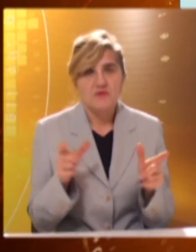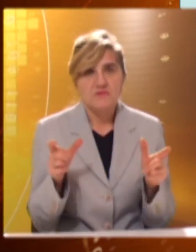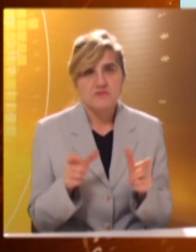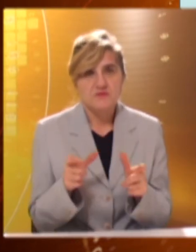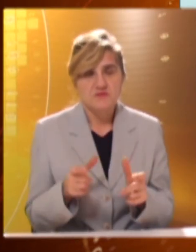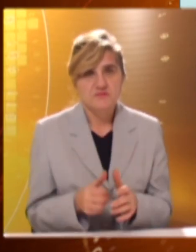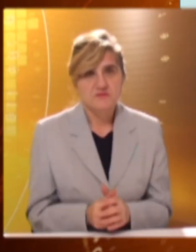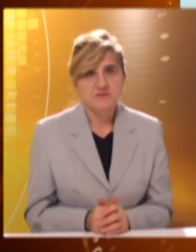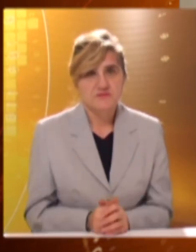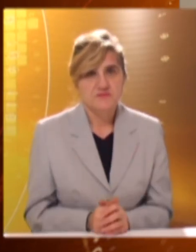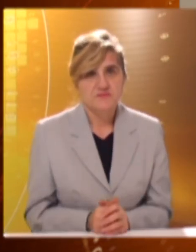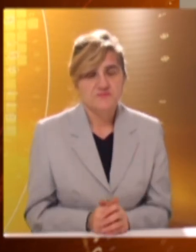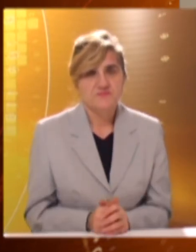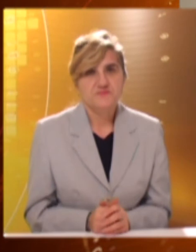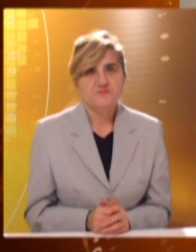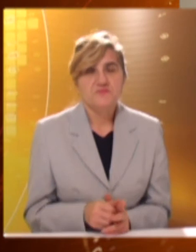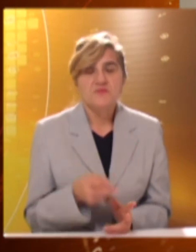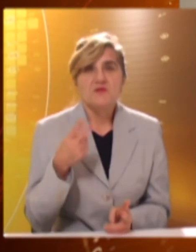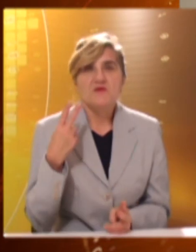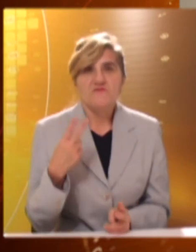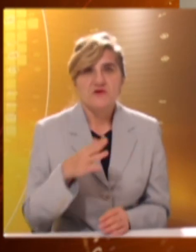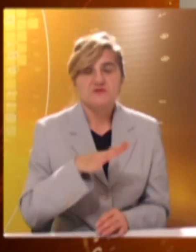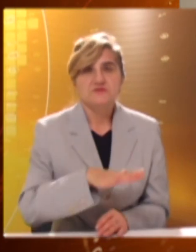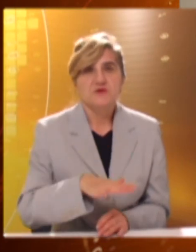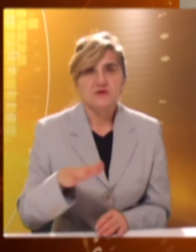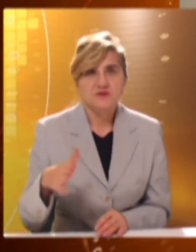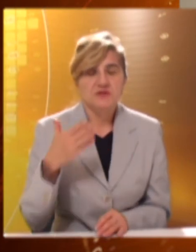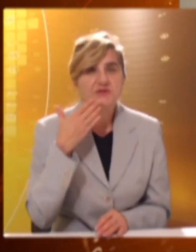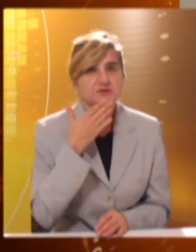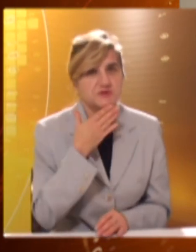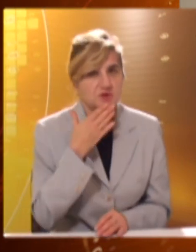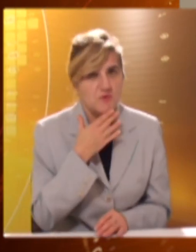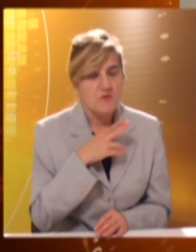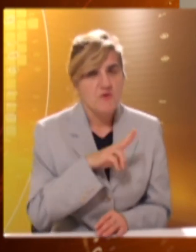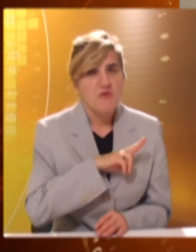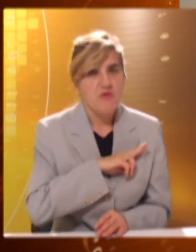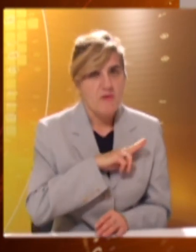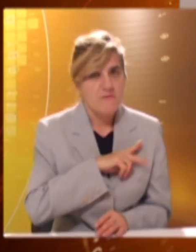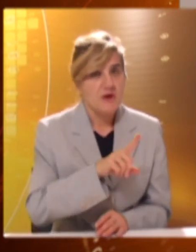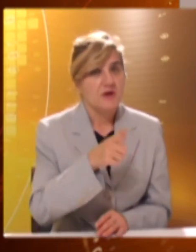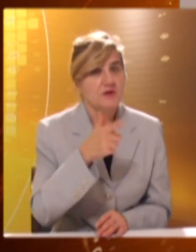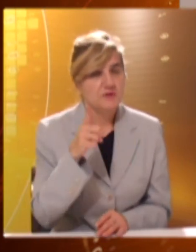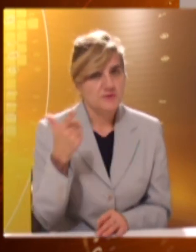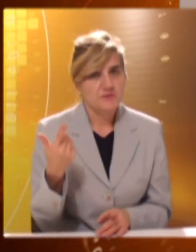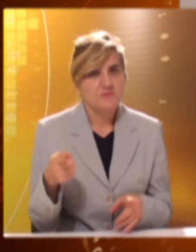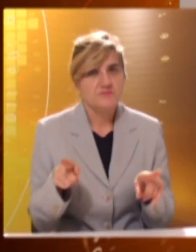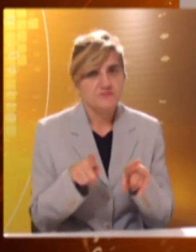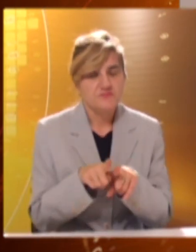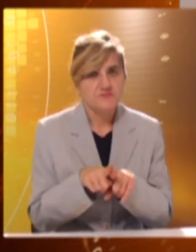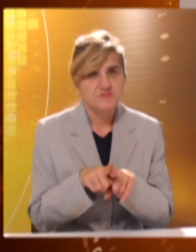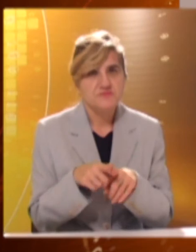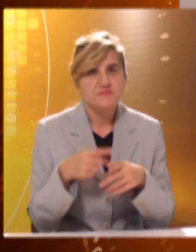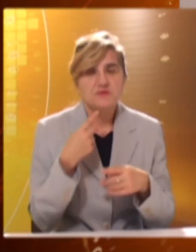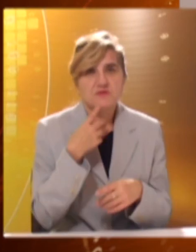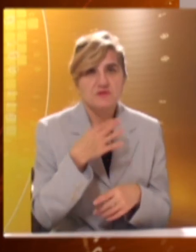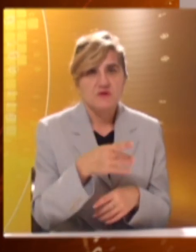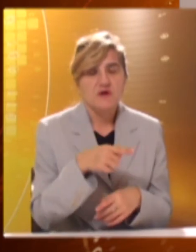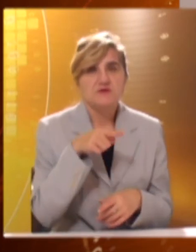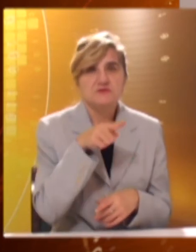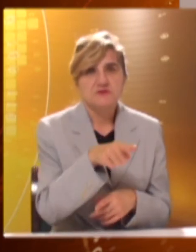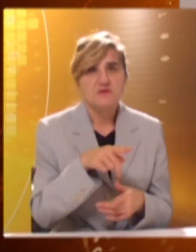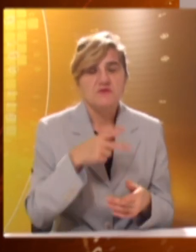meg társadalmi. Stručnjaci napominju kako je važno da deca, pored školskih obaveza, imaju i neku vanškolsku aktivnost. Izuzetno je važno,